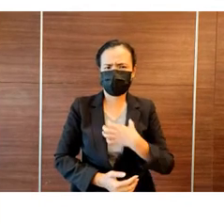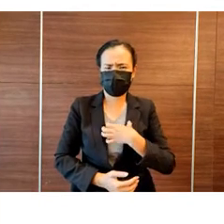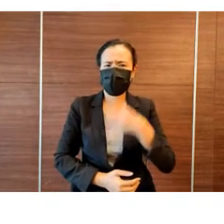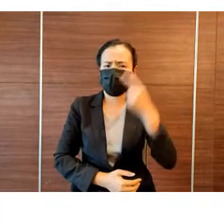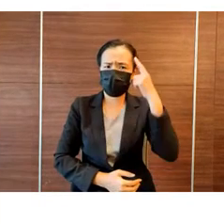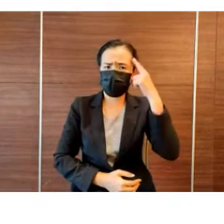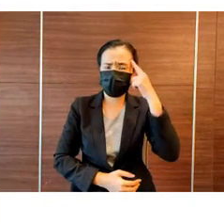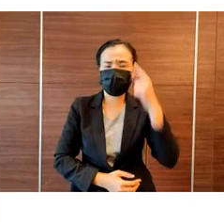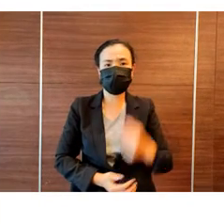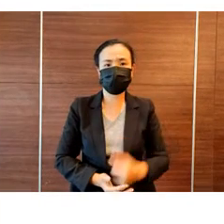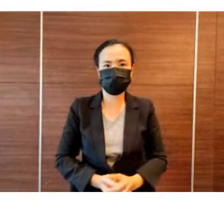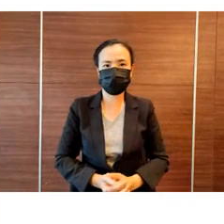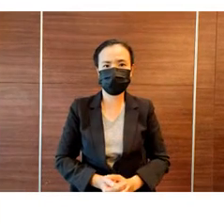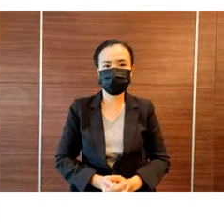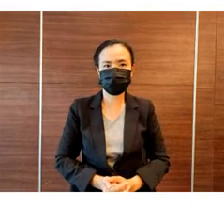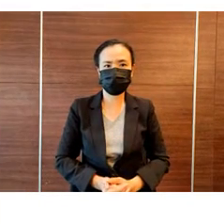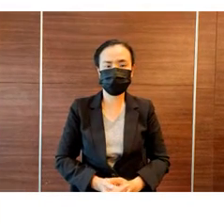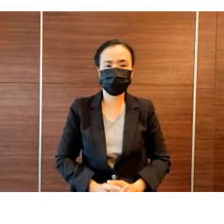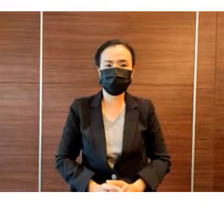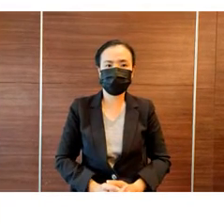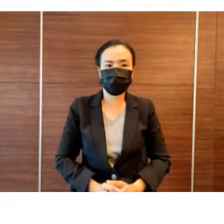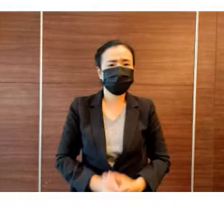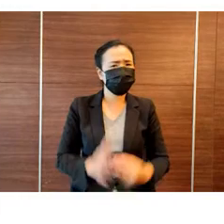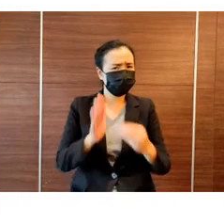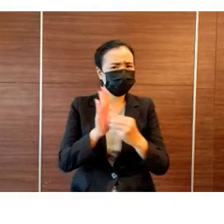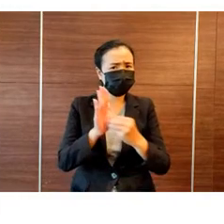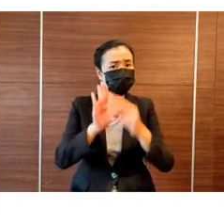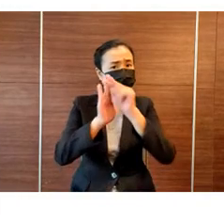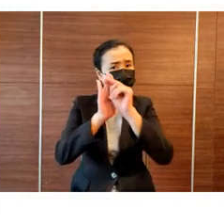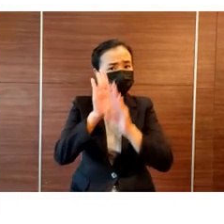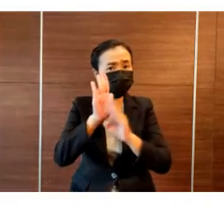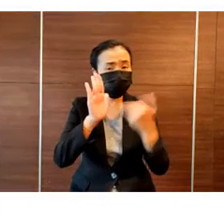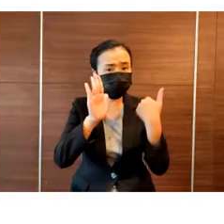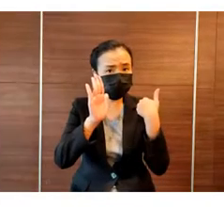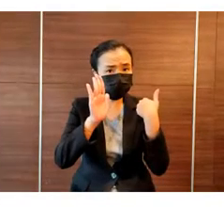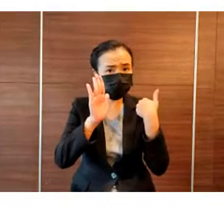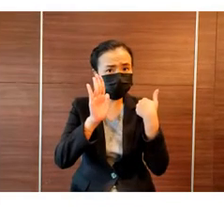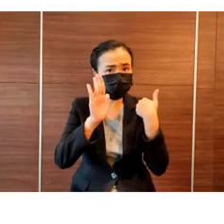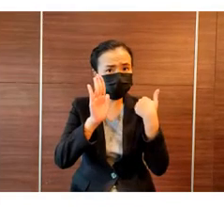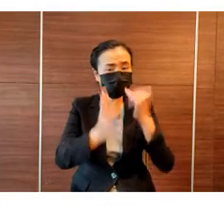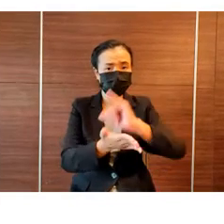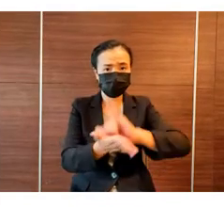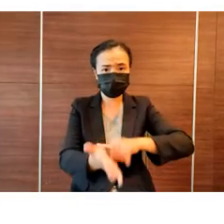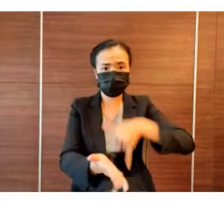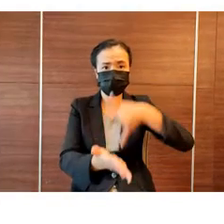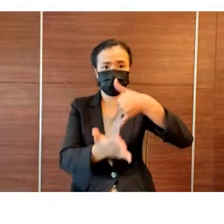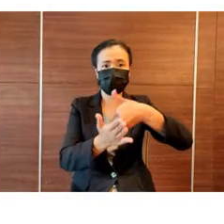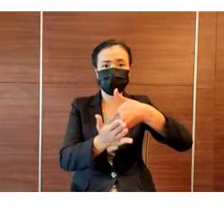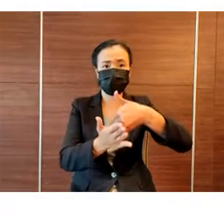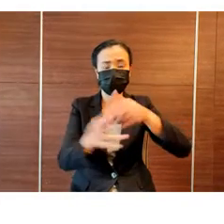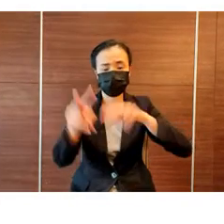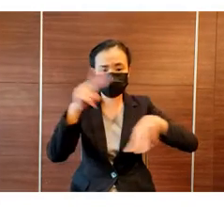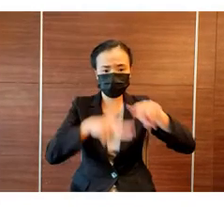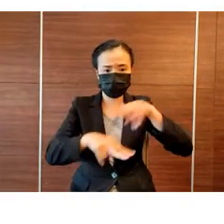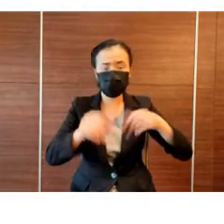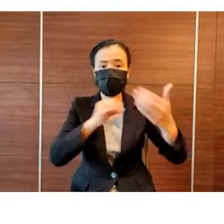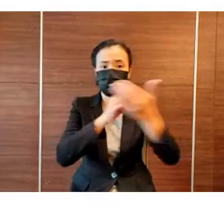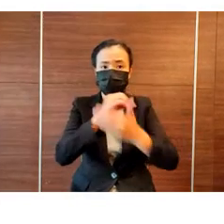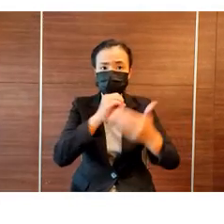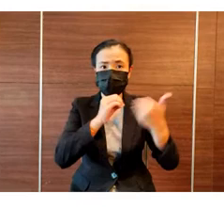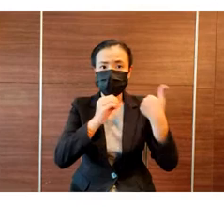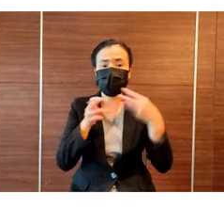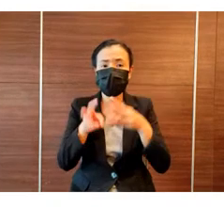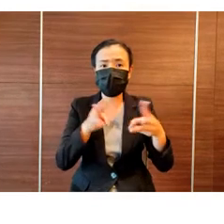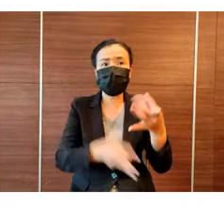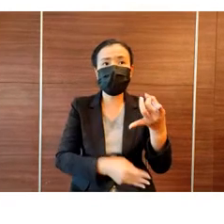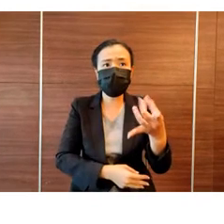ว่ามันกทม.มีนโยบายเกี่ยวกับเรื่องของการบำบัดดูแลผู้ใช้ยาเสพติดยังไงบ้างอันนั้นโดย